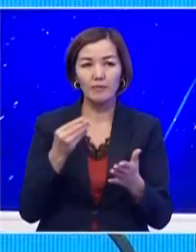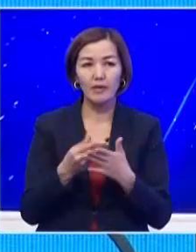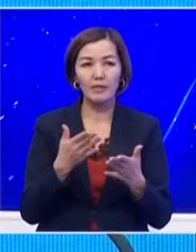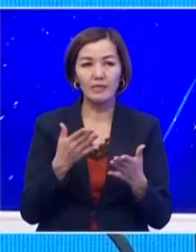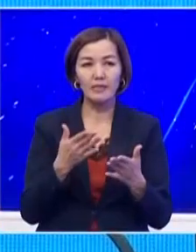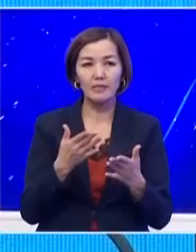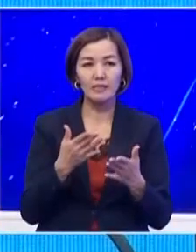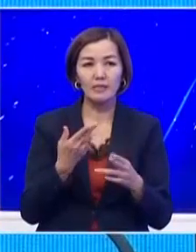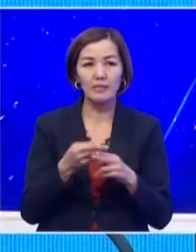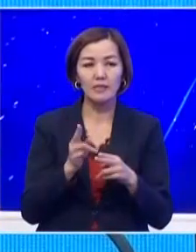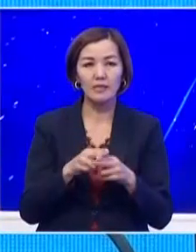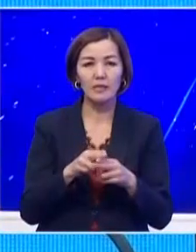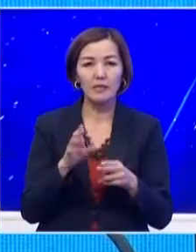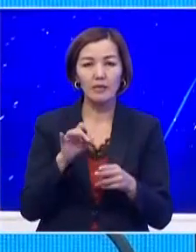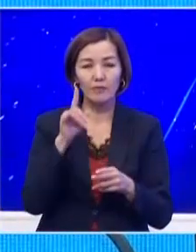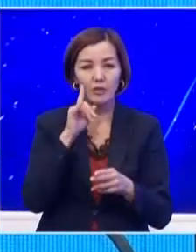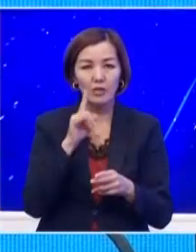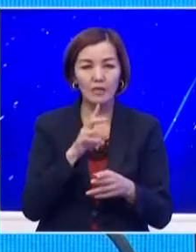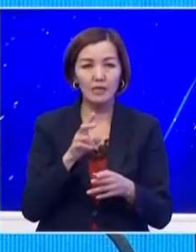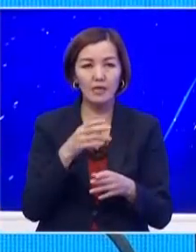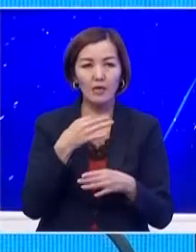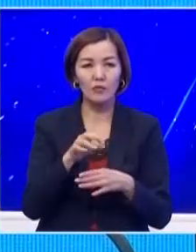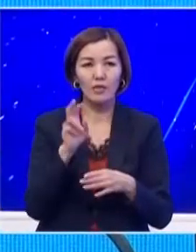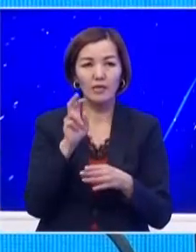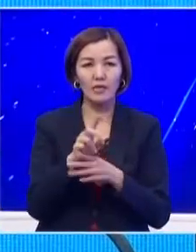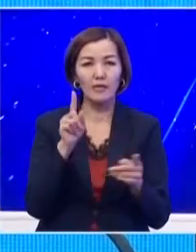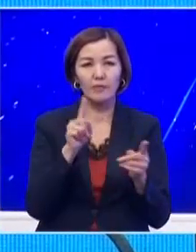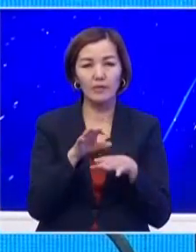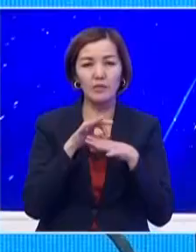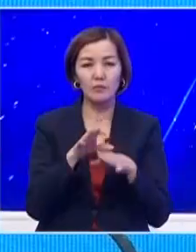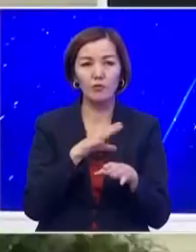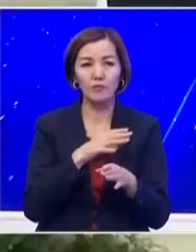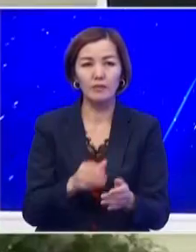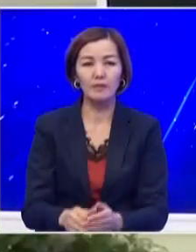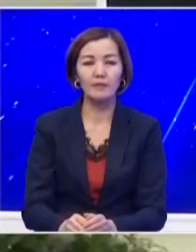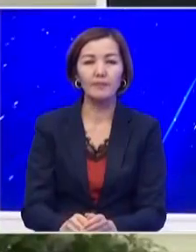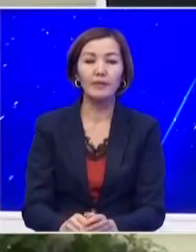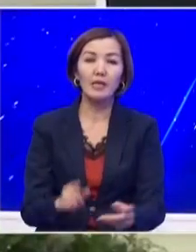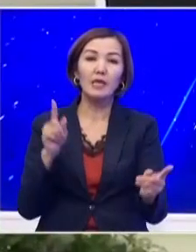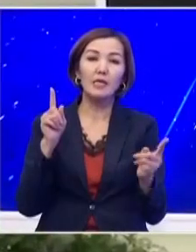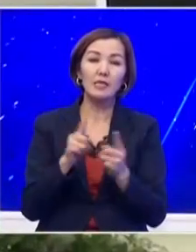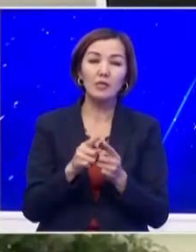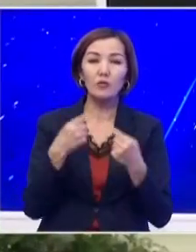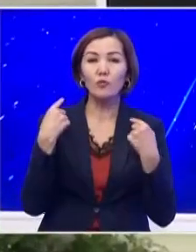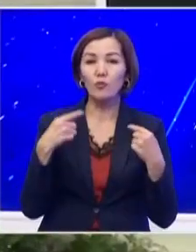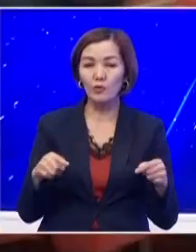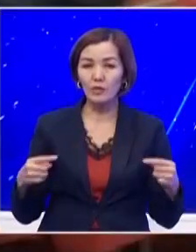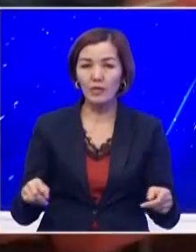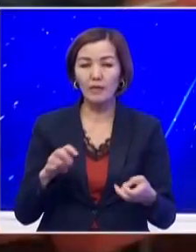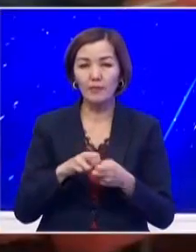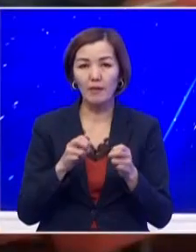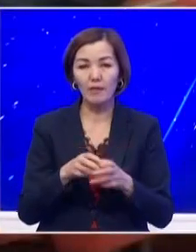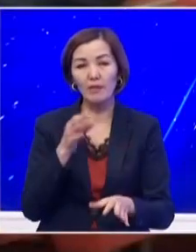деп осы еңбекші Қазақ ауданына бүгін сіздерді жинап отырмыз. Кездесуде бұдан өзге де өзекті